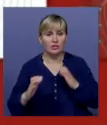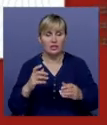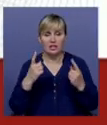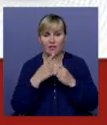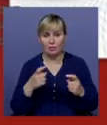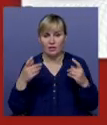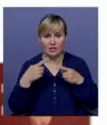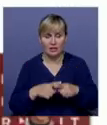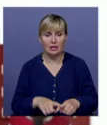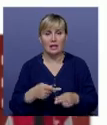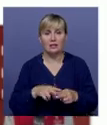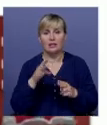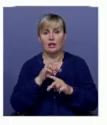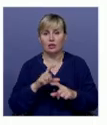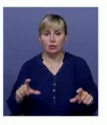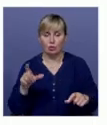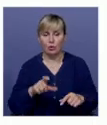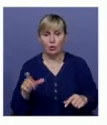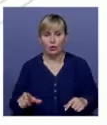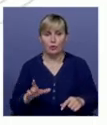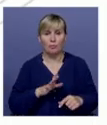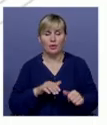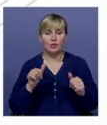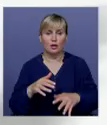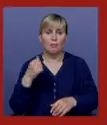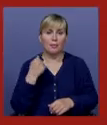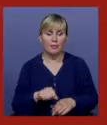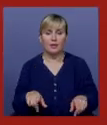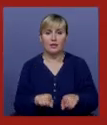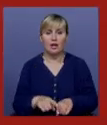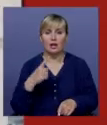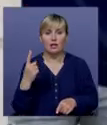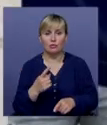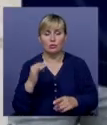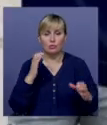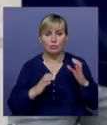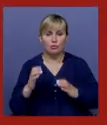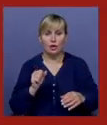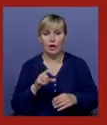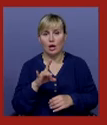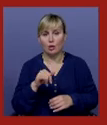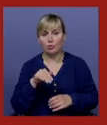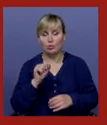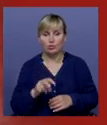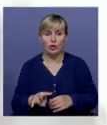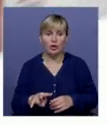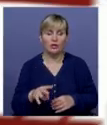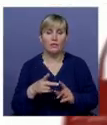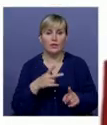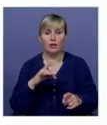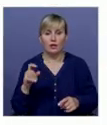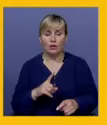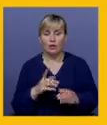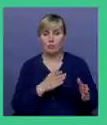информационных технологий. Это для школьников. На днях были определены победители. Так, одной из них стала студентка Аружан Таубалдиева. Она уже во второй раз